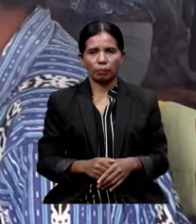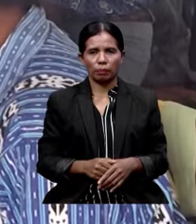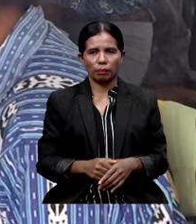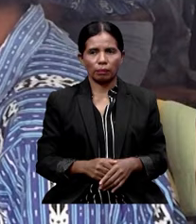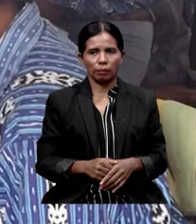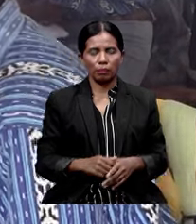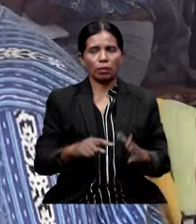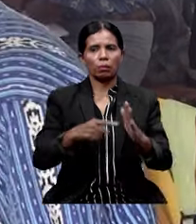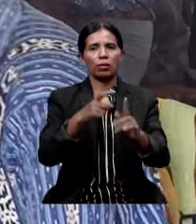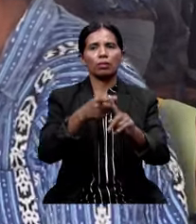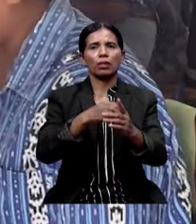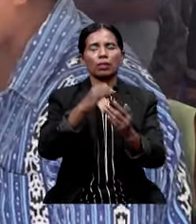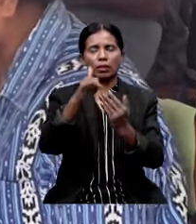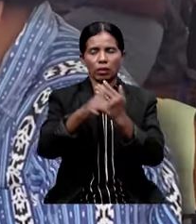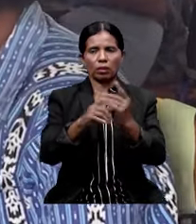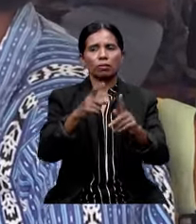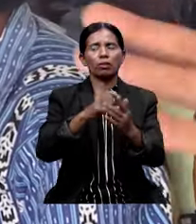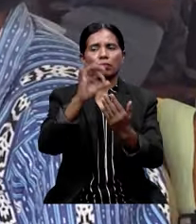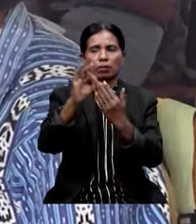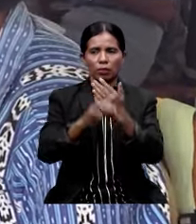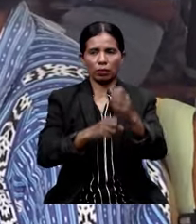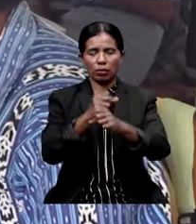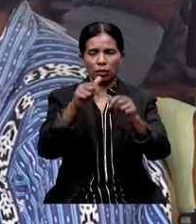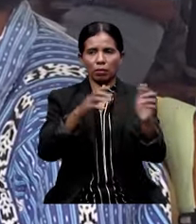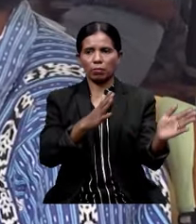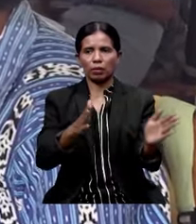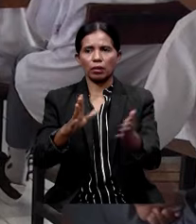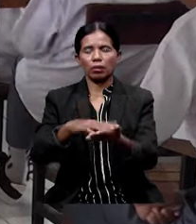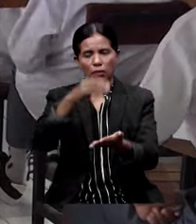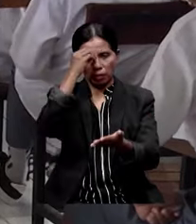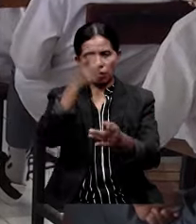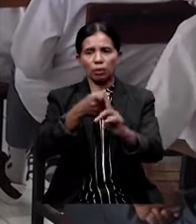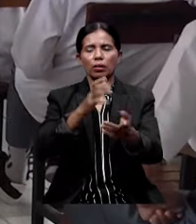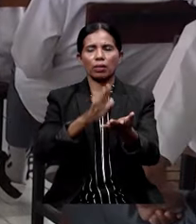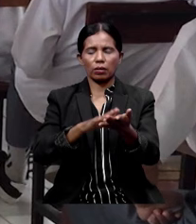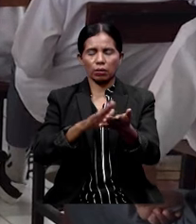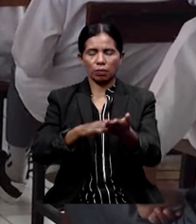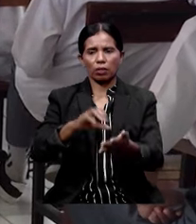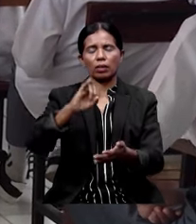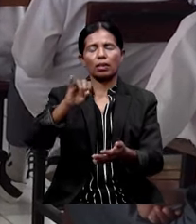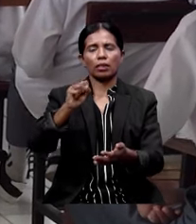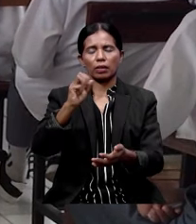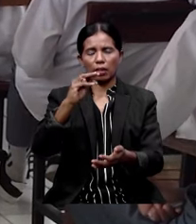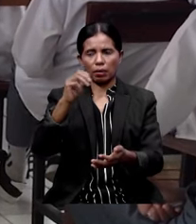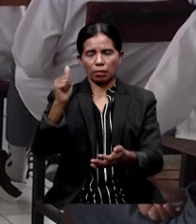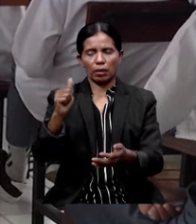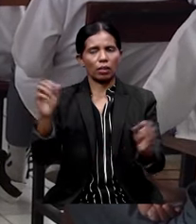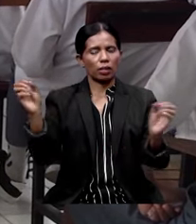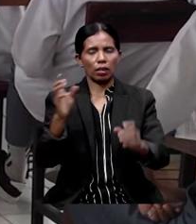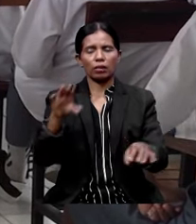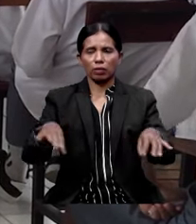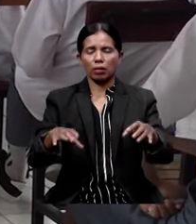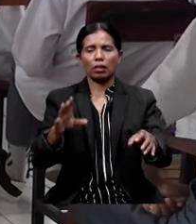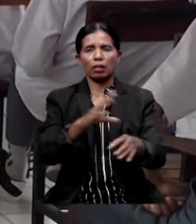Ha husi Fulan Janeiro to Fulan Fevereiro tinan ne proseso ensino aprendizazen husi Sekolah Sekunder Jeral Numero 01 Baukau ladung efetivo tama